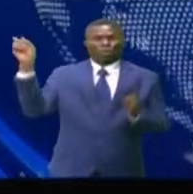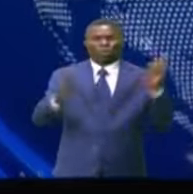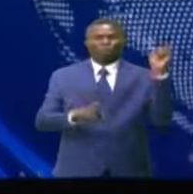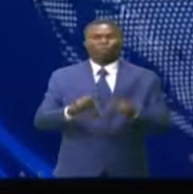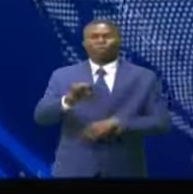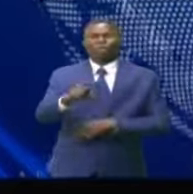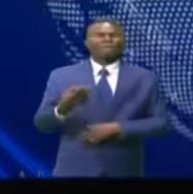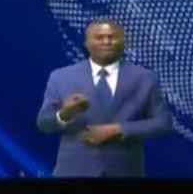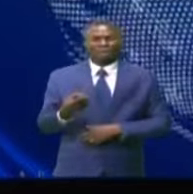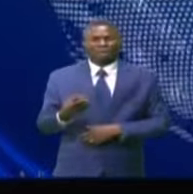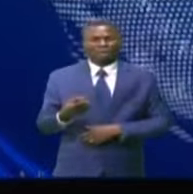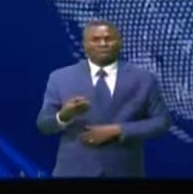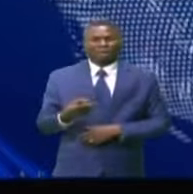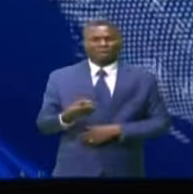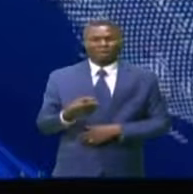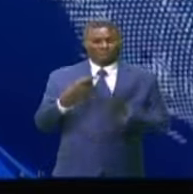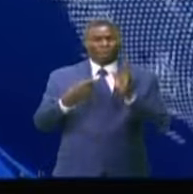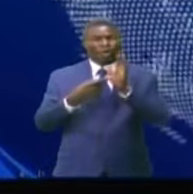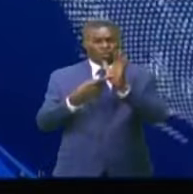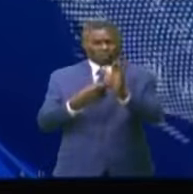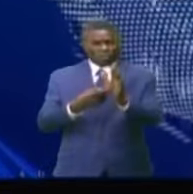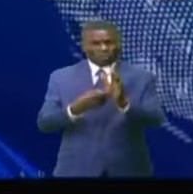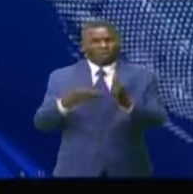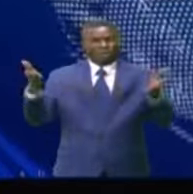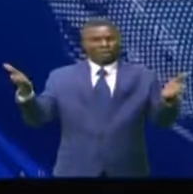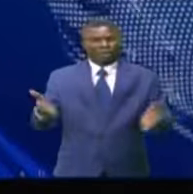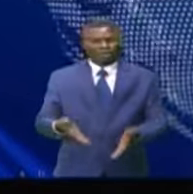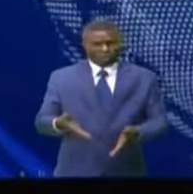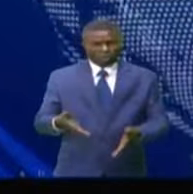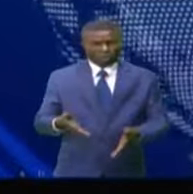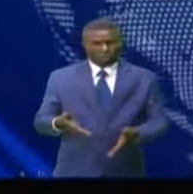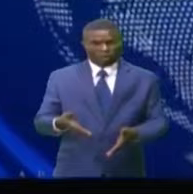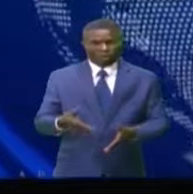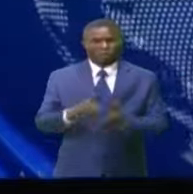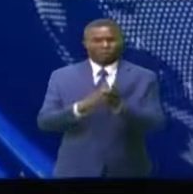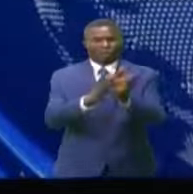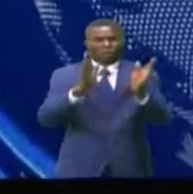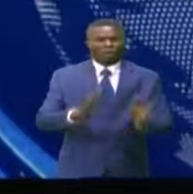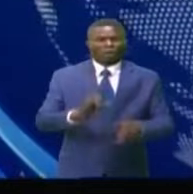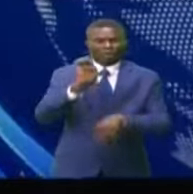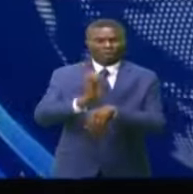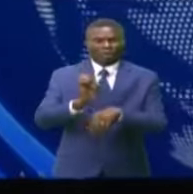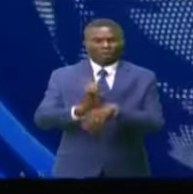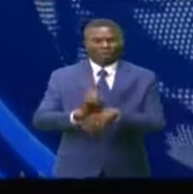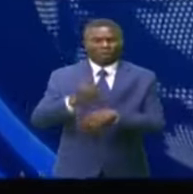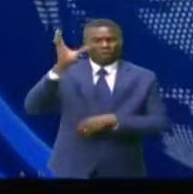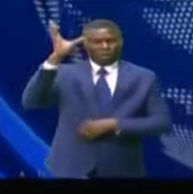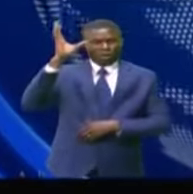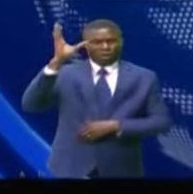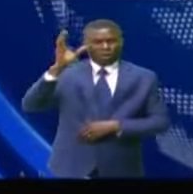participer à cette rencontre, on signale la présence de leaders religieux et traditionnels